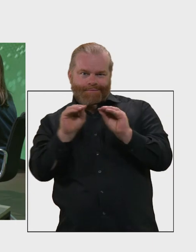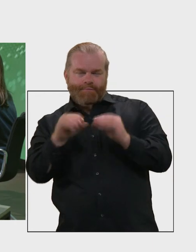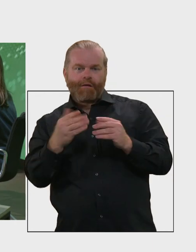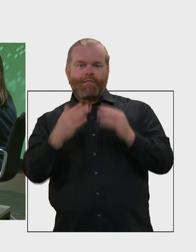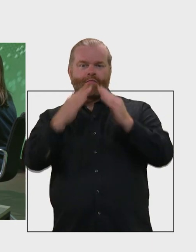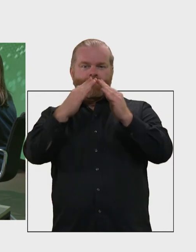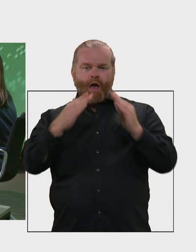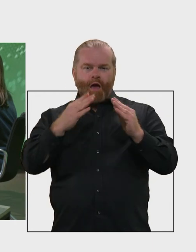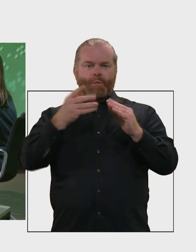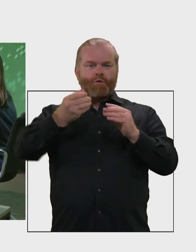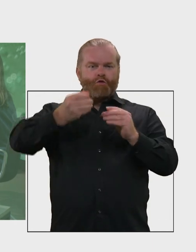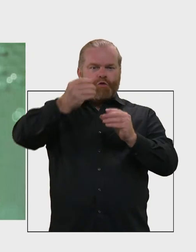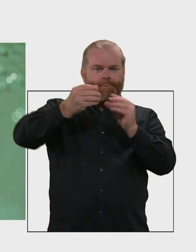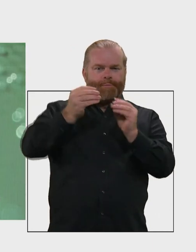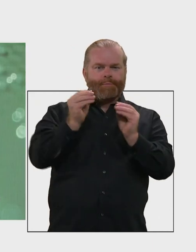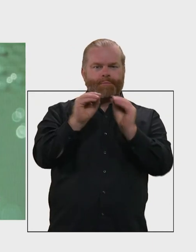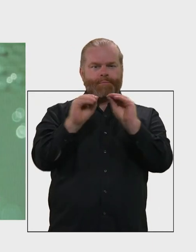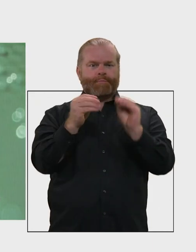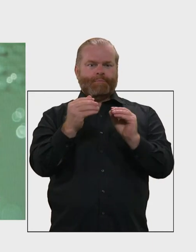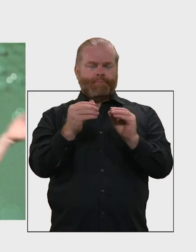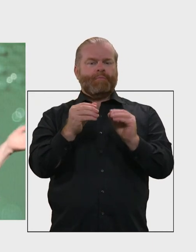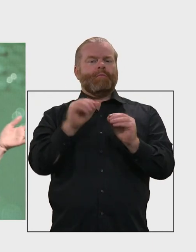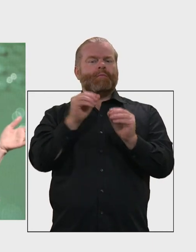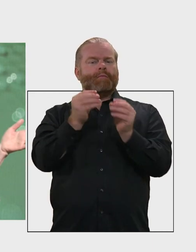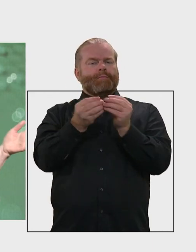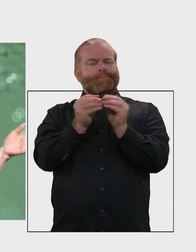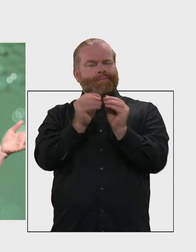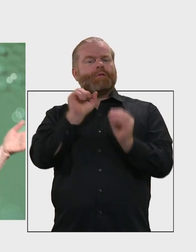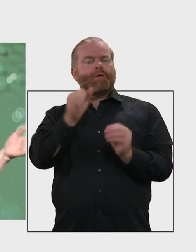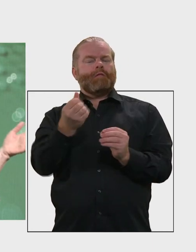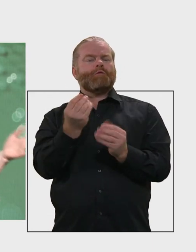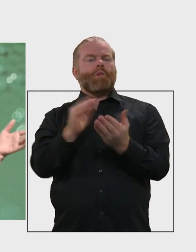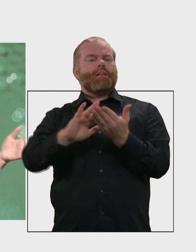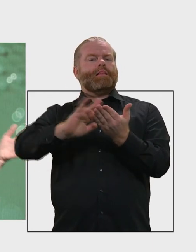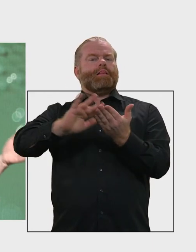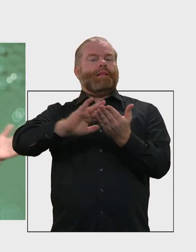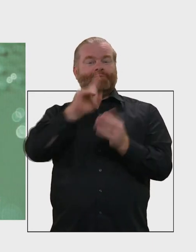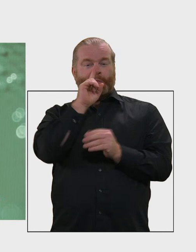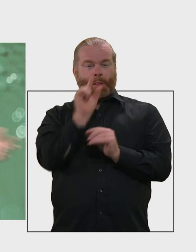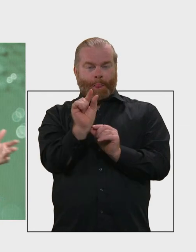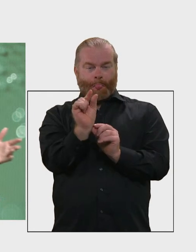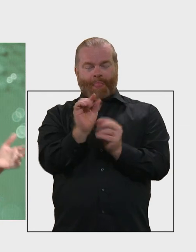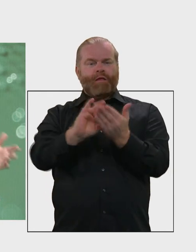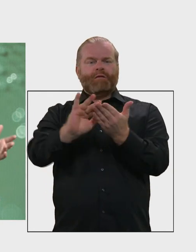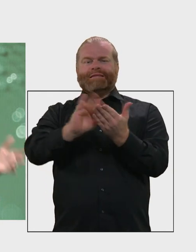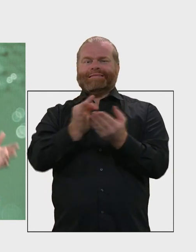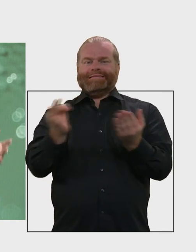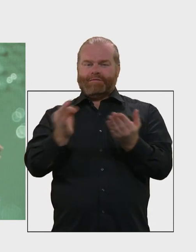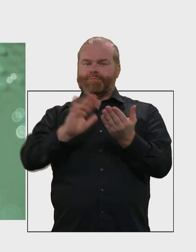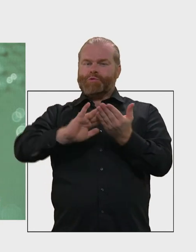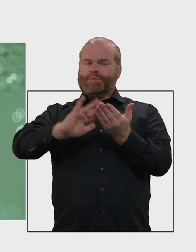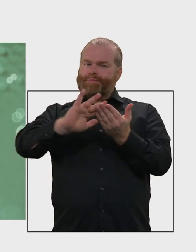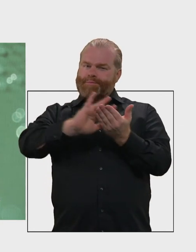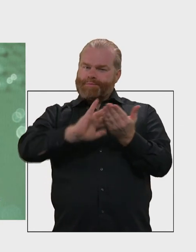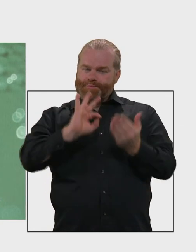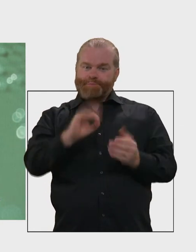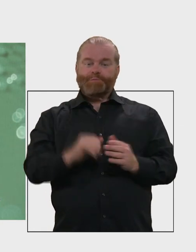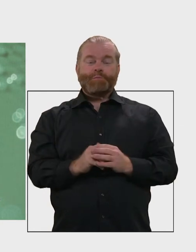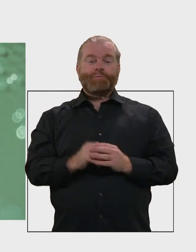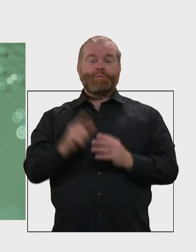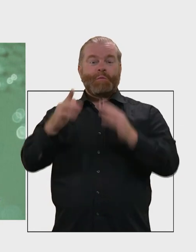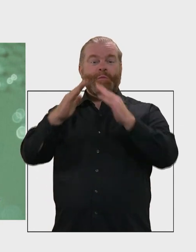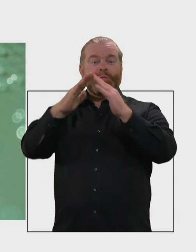Tasten erkundbar sind. Der Palast der Republik in dieser riesigen Darstellung, im Gegensatz